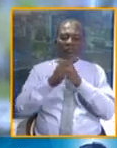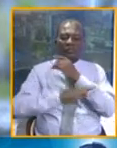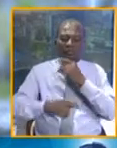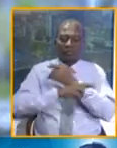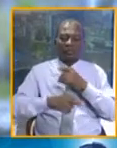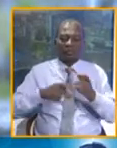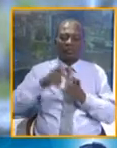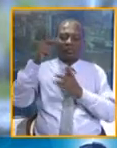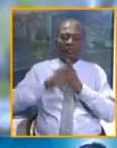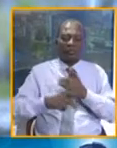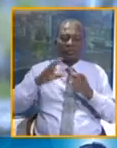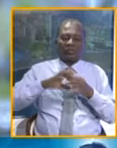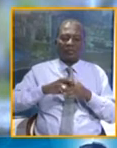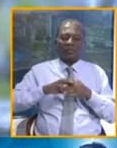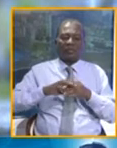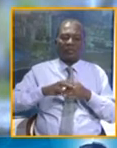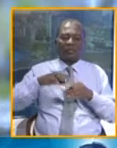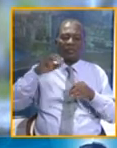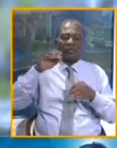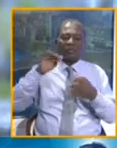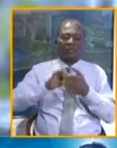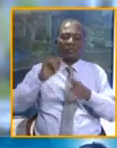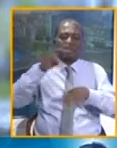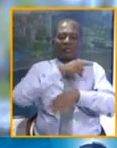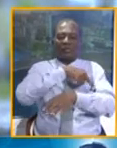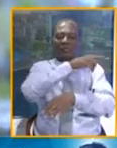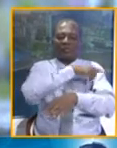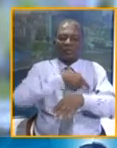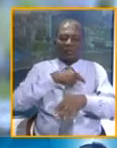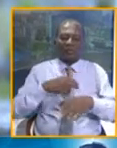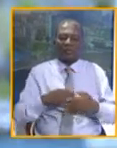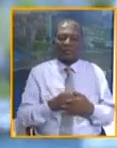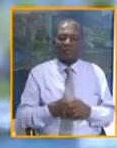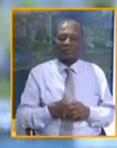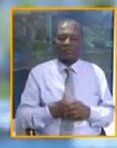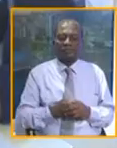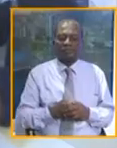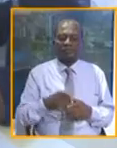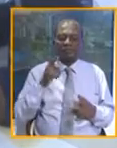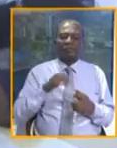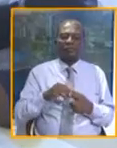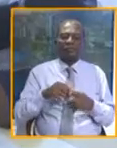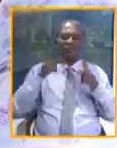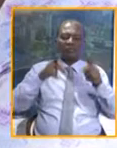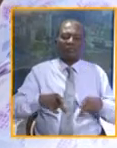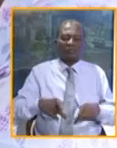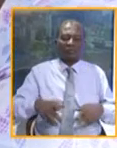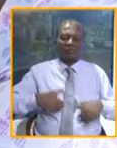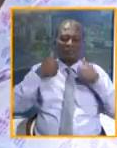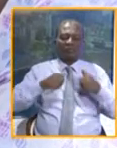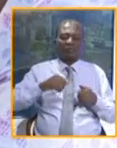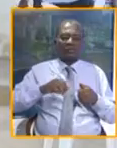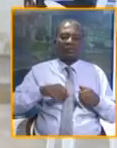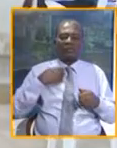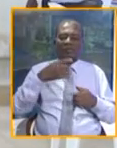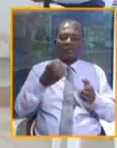dans le programme de réforme hospitalière de la Côte d'Ivoire. On voit cela avec Didier Nguessa. Les agents de santé qui souhaitent améliorer